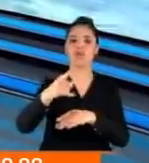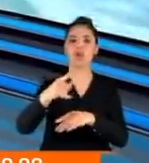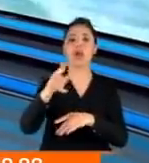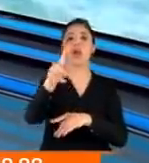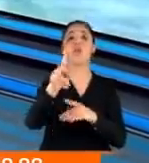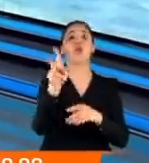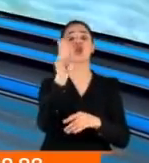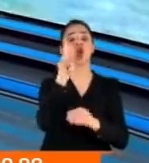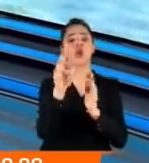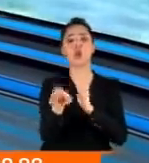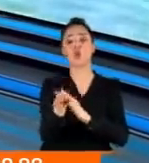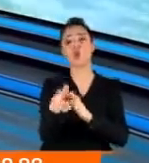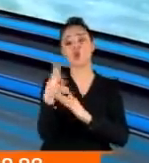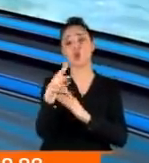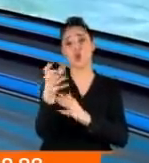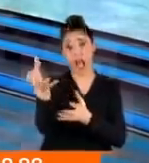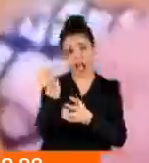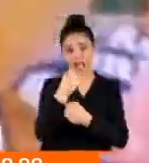kuyruklarını getirmek şartıyla.